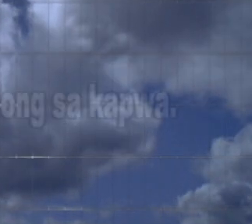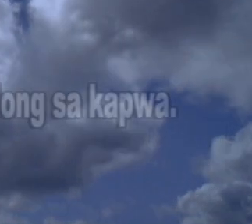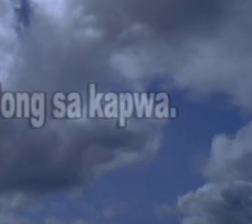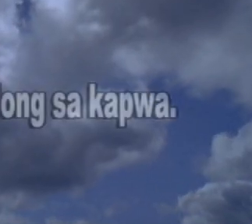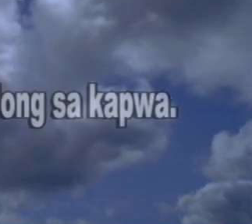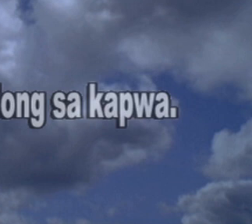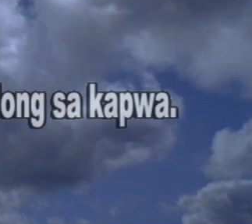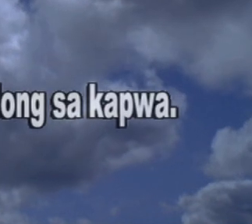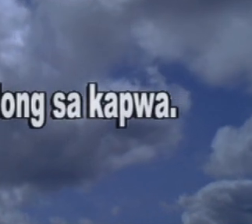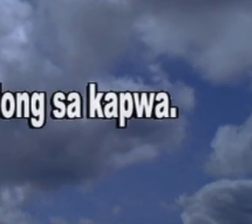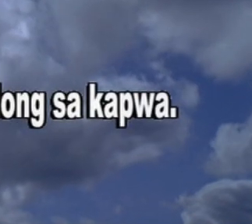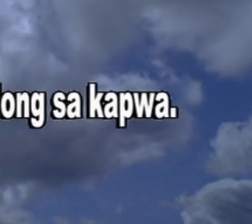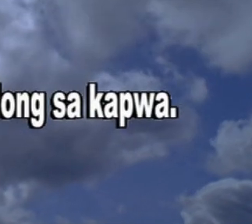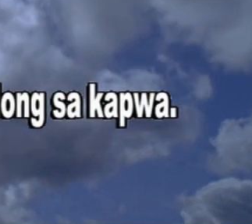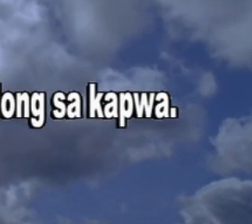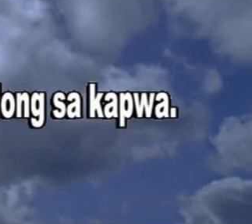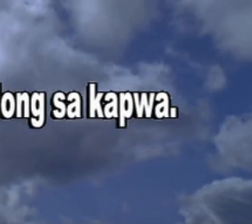Tanggapin mo.